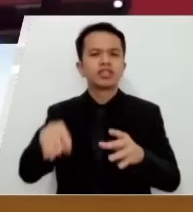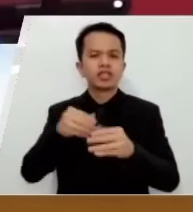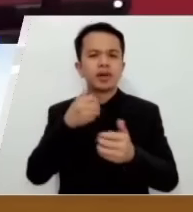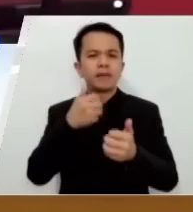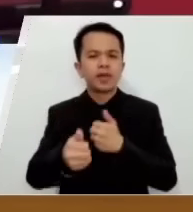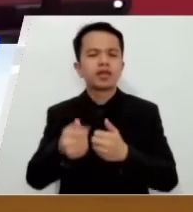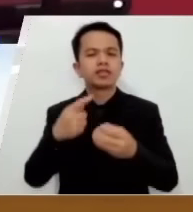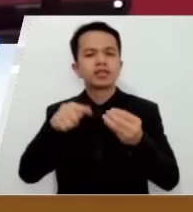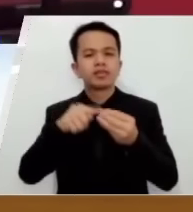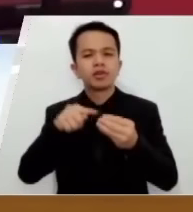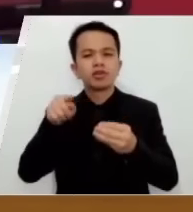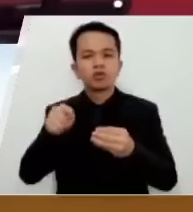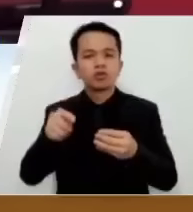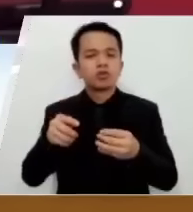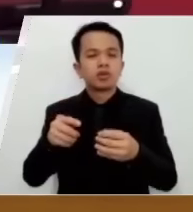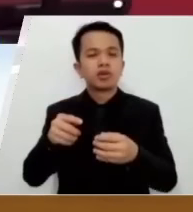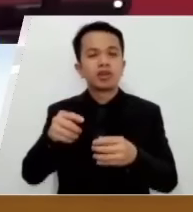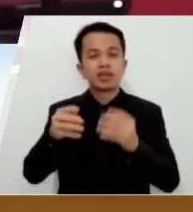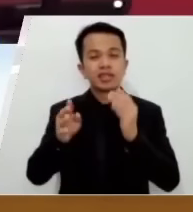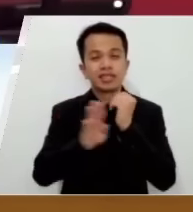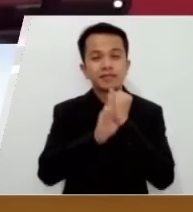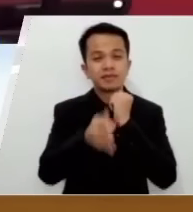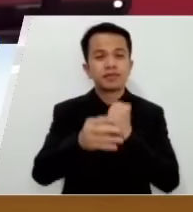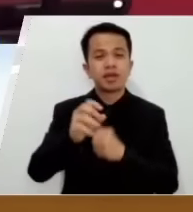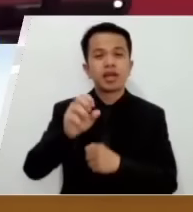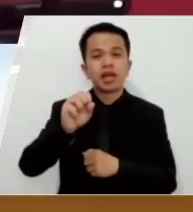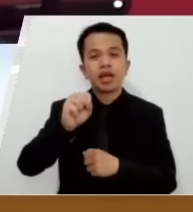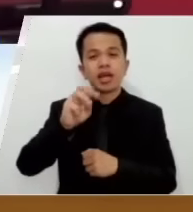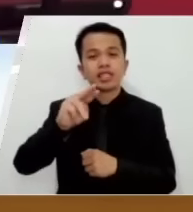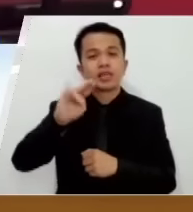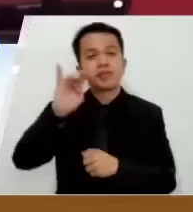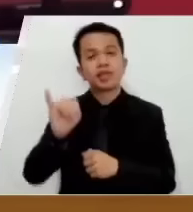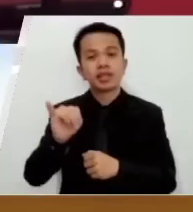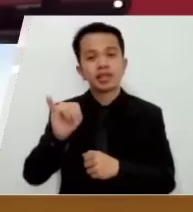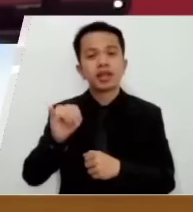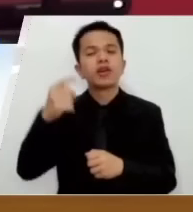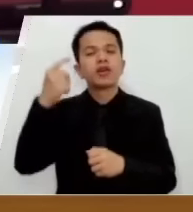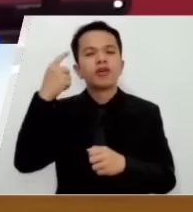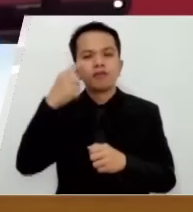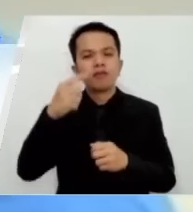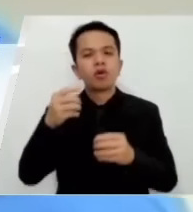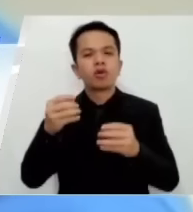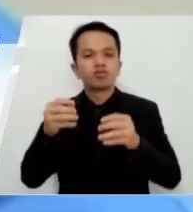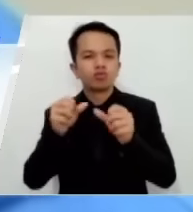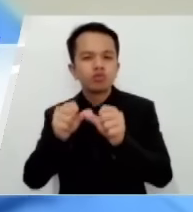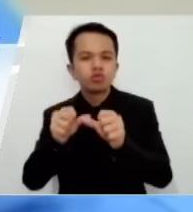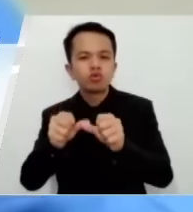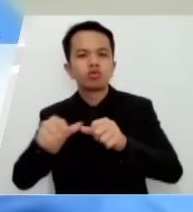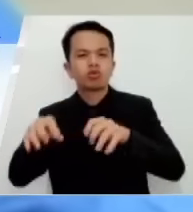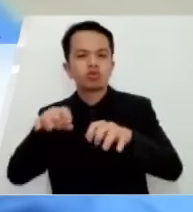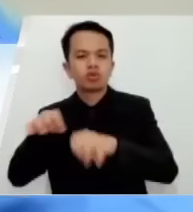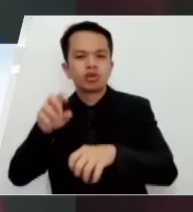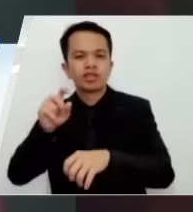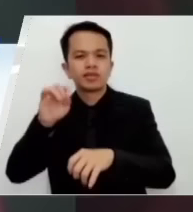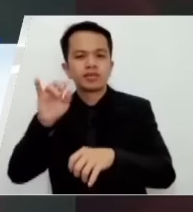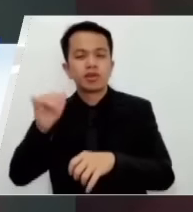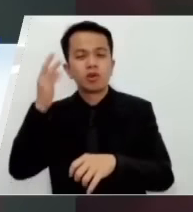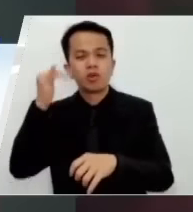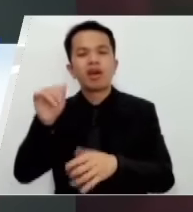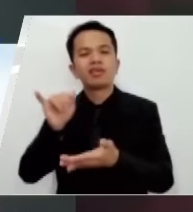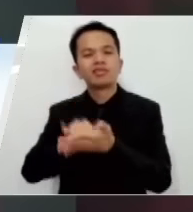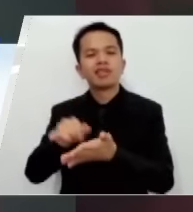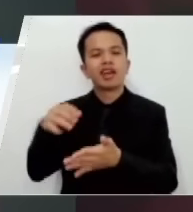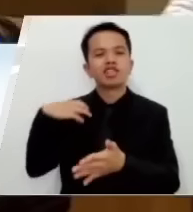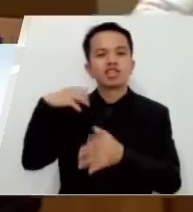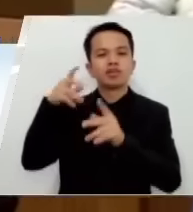bumabawi sa prangkisa ng swar zug media corporation para i-operate ang smni kung saan honorary chair Si pastor